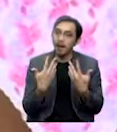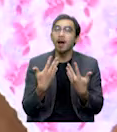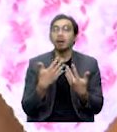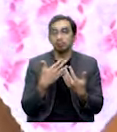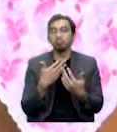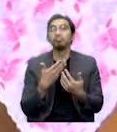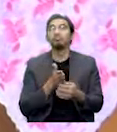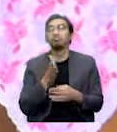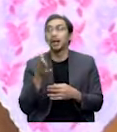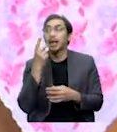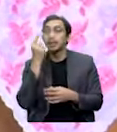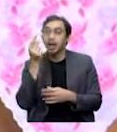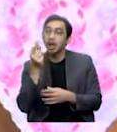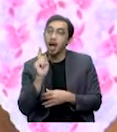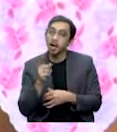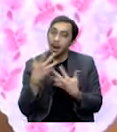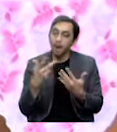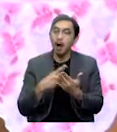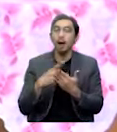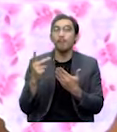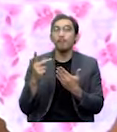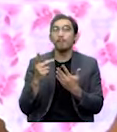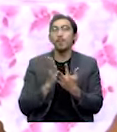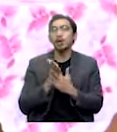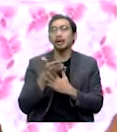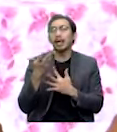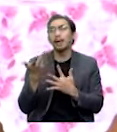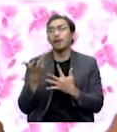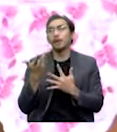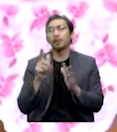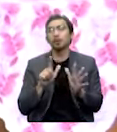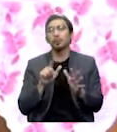ada pilot project yang dilakukan pada 7 hingga 8 Agustus